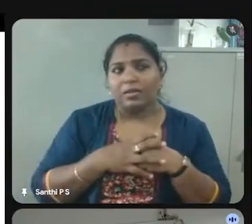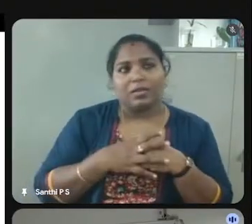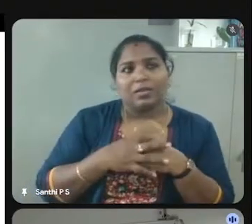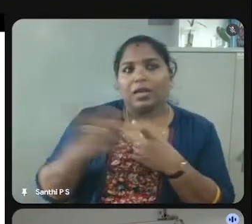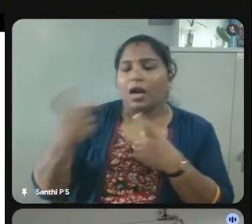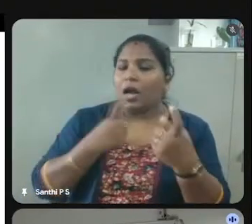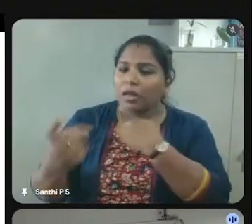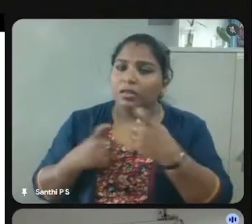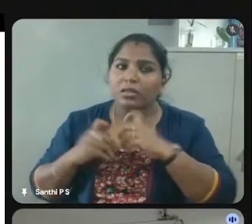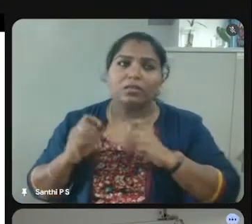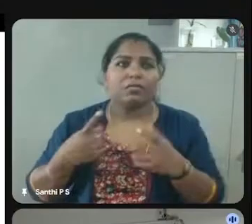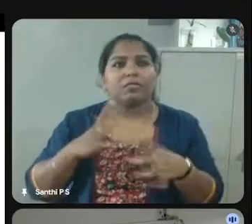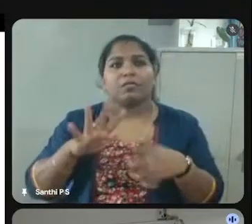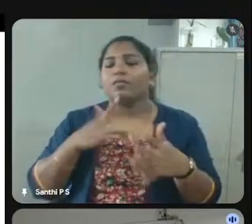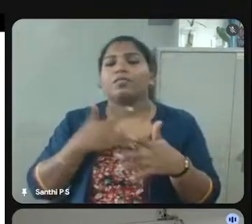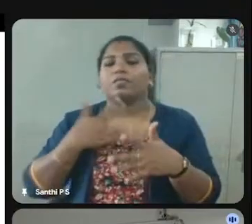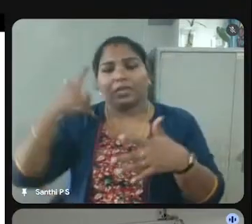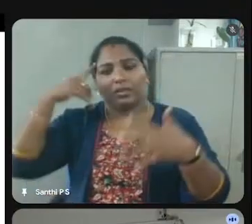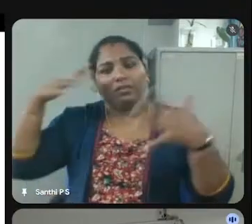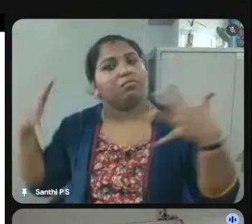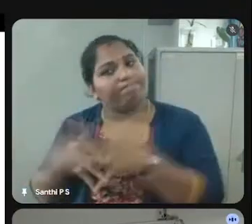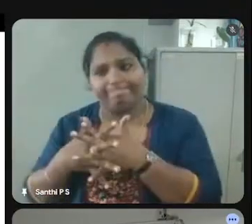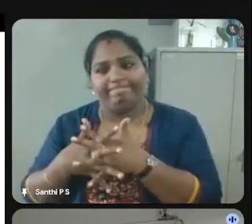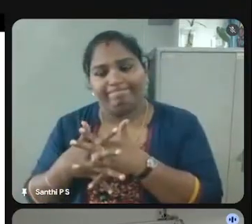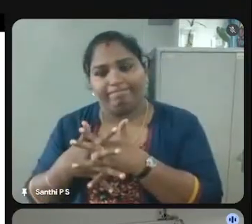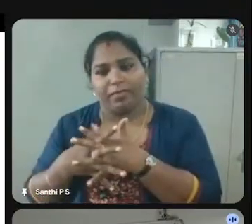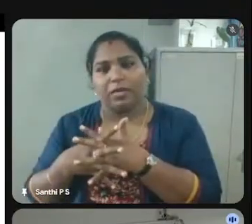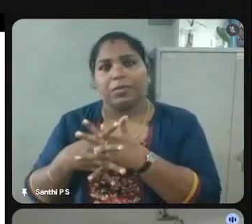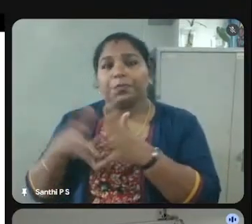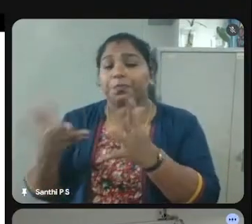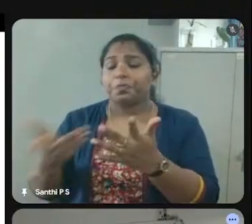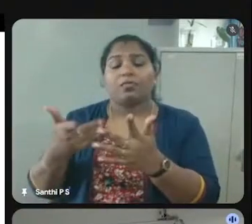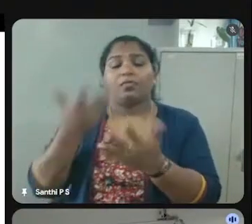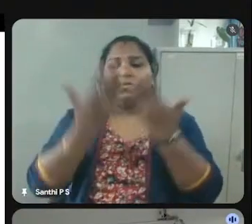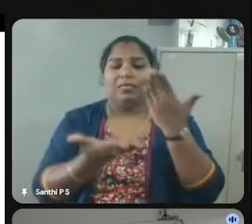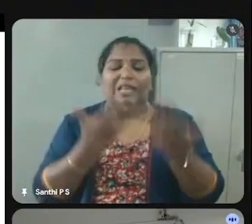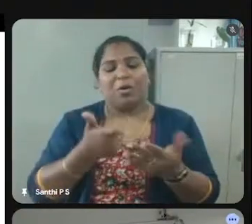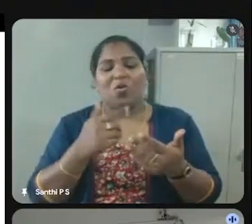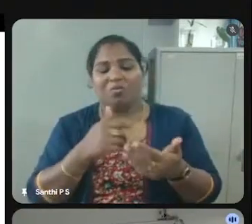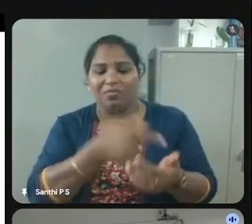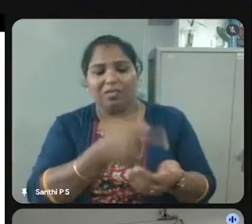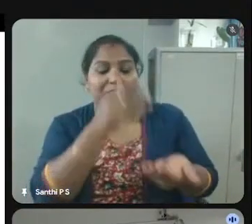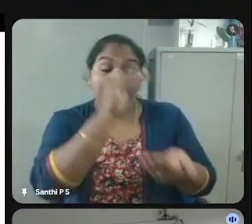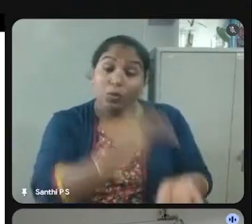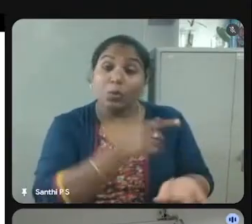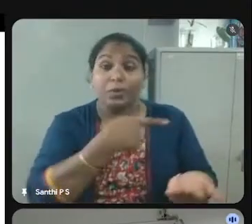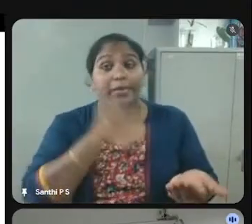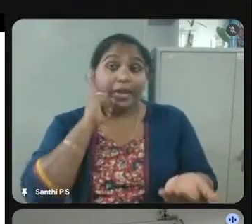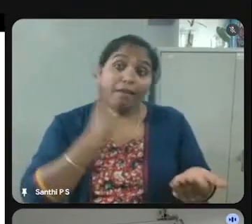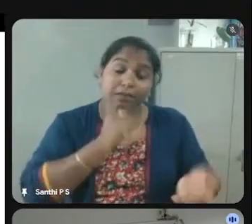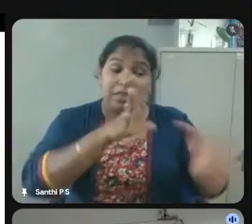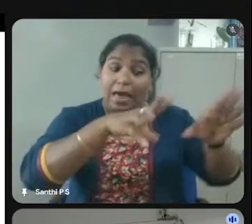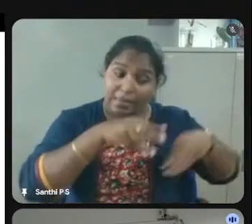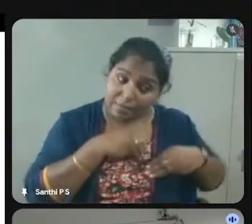സമ്മർദ്ദത്തിൽ നിൽക്കുന്ന, ആ സാഹചര്യവുമായിട്ട് ഒട്ടും പൊരുത്തപ്പെടാൻ സാധിക്കാതെ സ്ഥിതിയിൽ നിൽക്കുന്ന ഒരു രക്ഷിതാവിന് ഇതിനെക്കുറിച്ച് കൂടുതൽ എക്സ്പ്ലെയിൻ